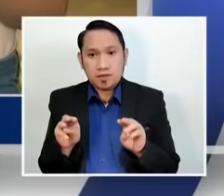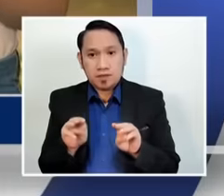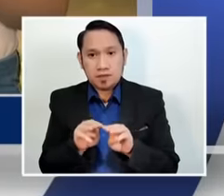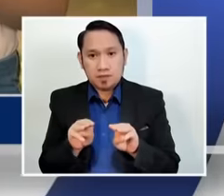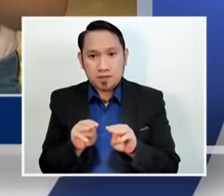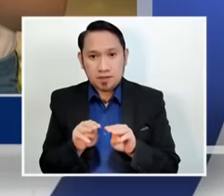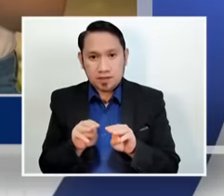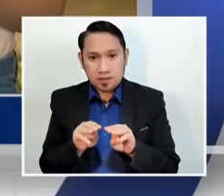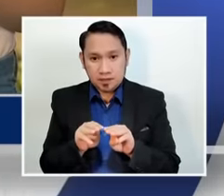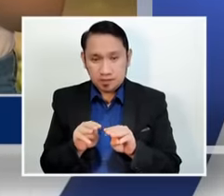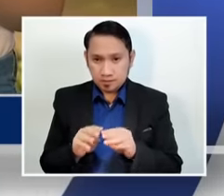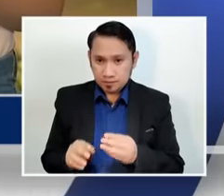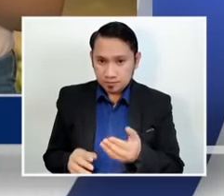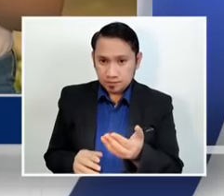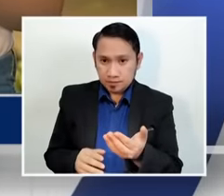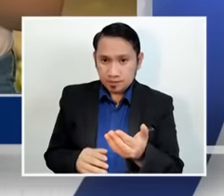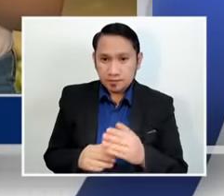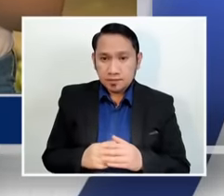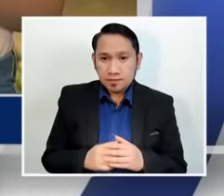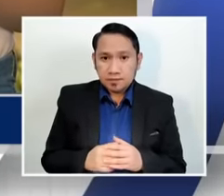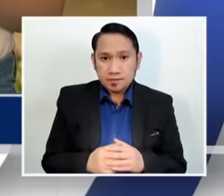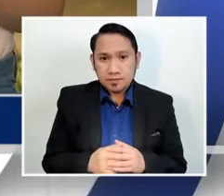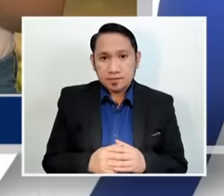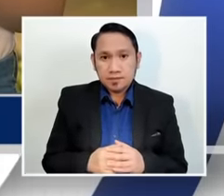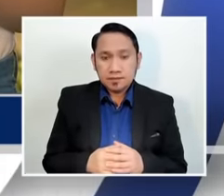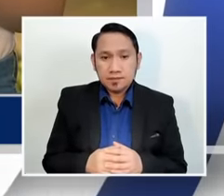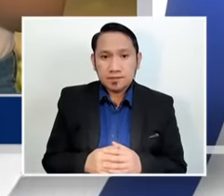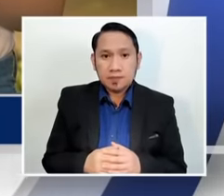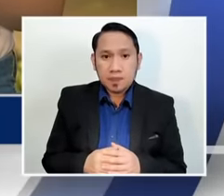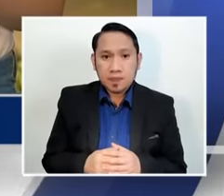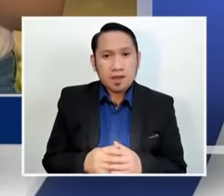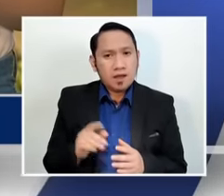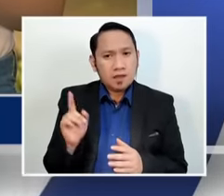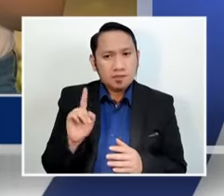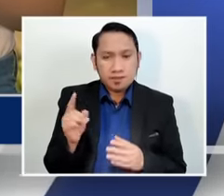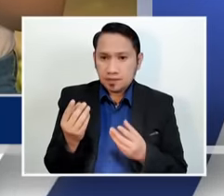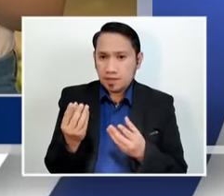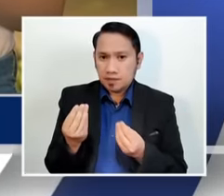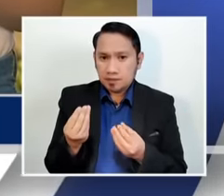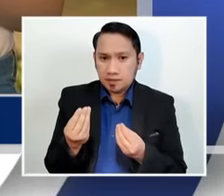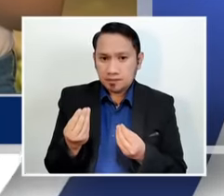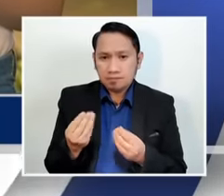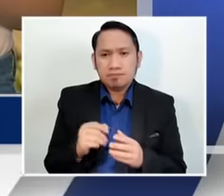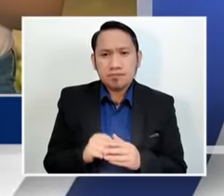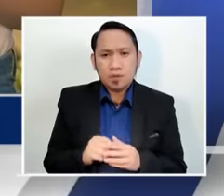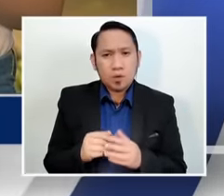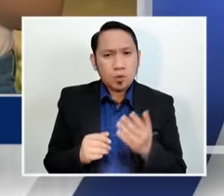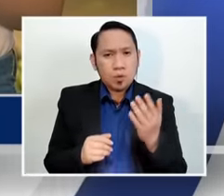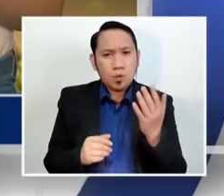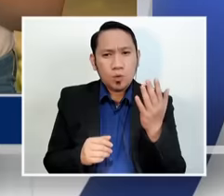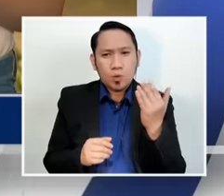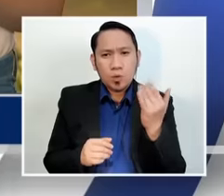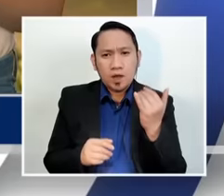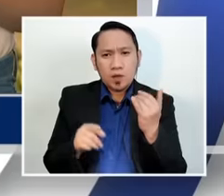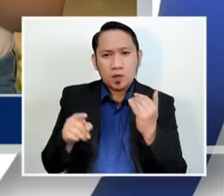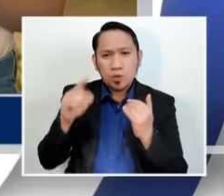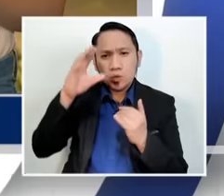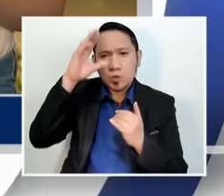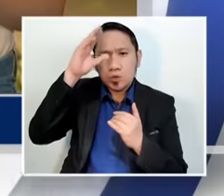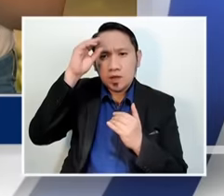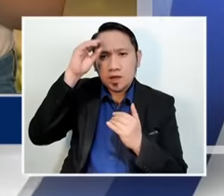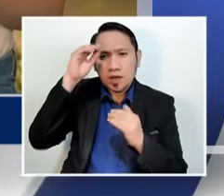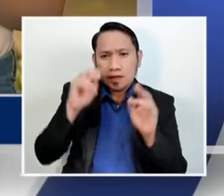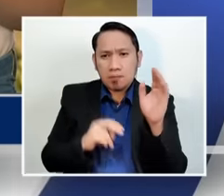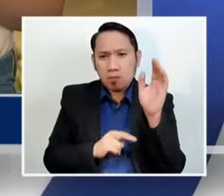nagpapatrol si Karen de Guzman. Karen, ano ba ang dahilan at siya ang lalaki na yan ay umakyat sa kuryente, sa poste